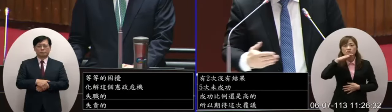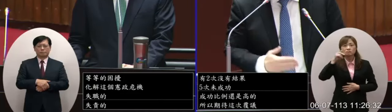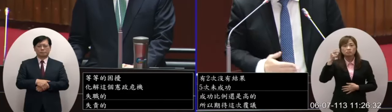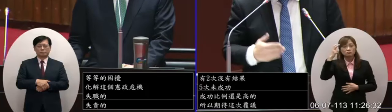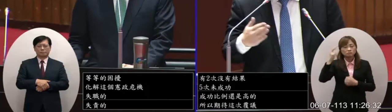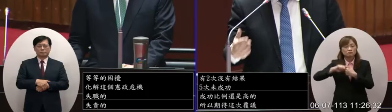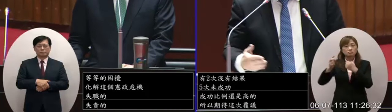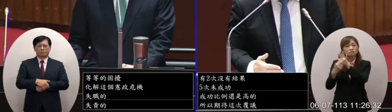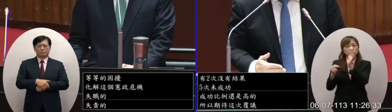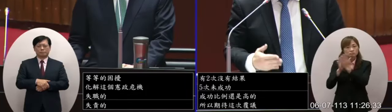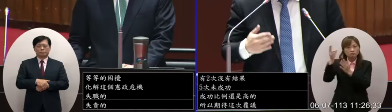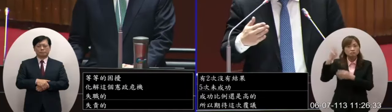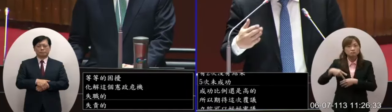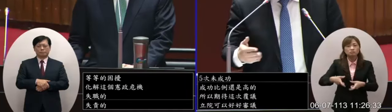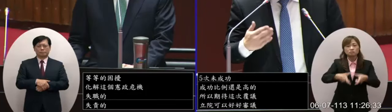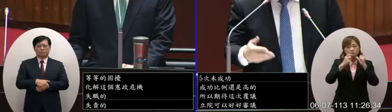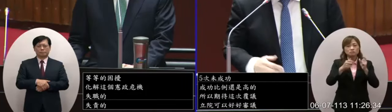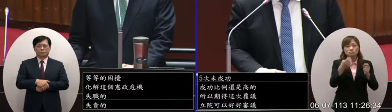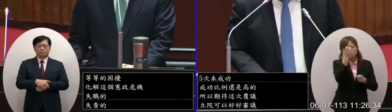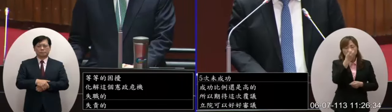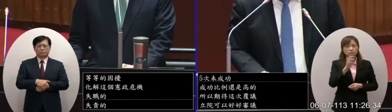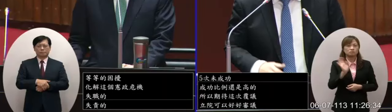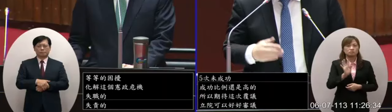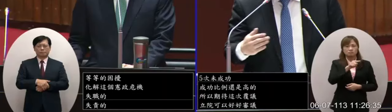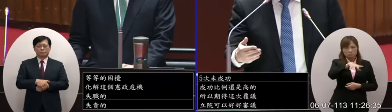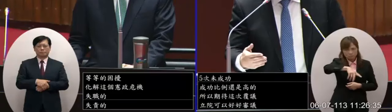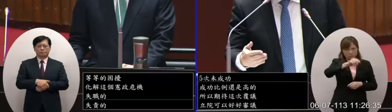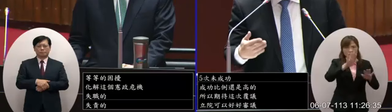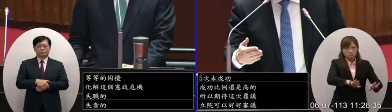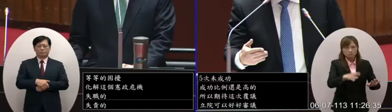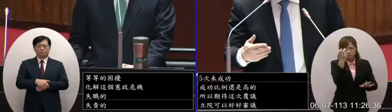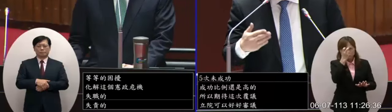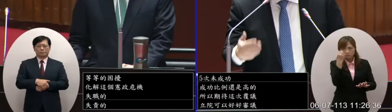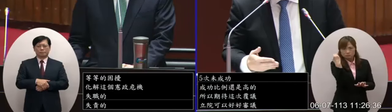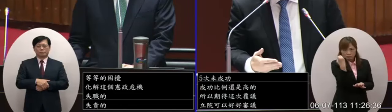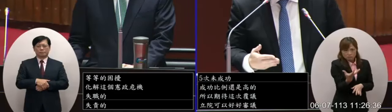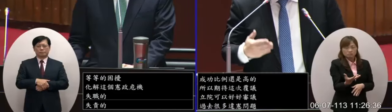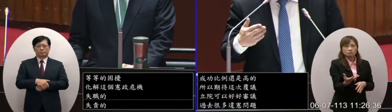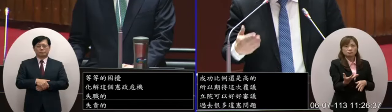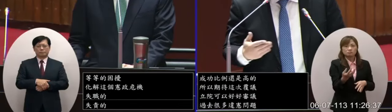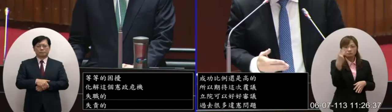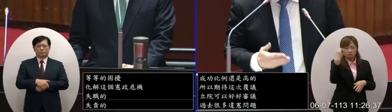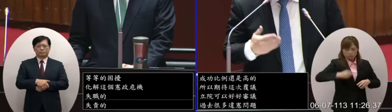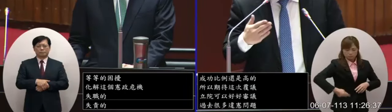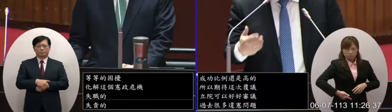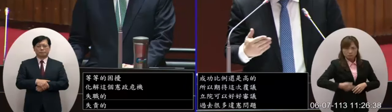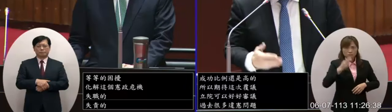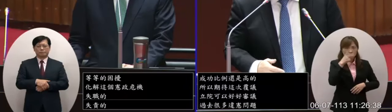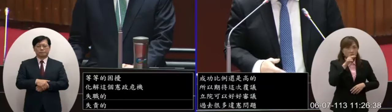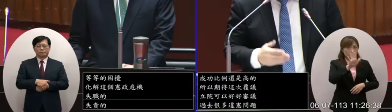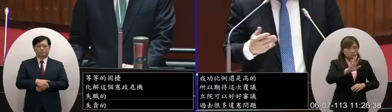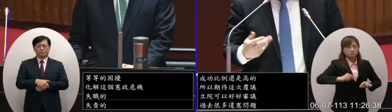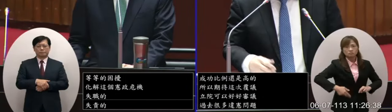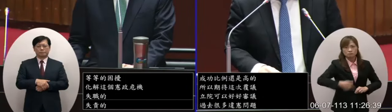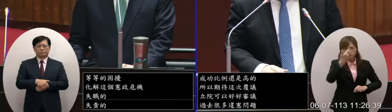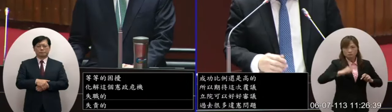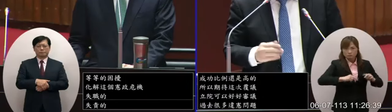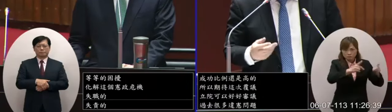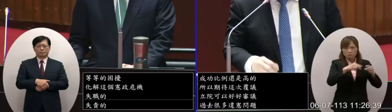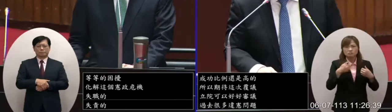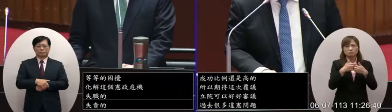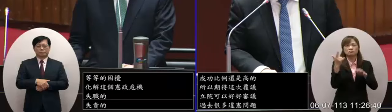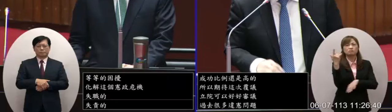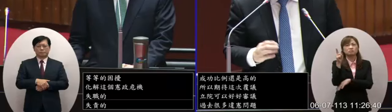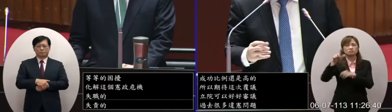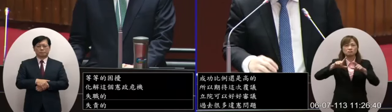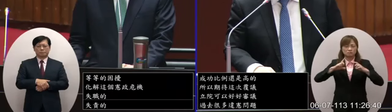定的法定的不好，有违宪之处，就尽快赶快来修嘛，这是一个程序可走，就尽快修，不要还要等到大法官来认定了违